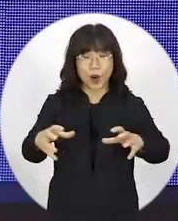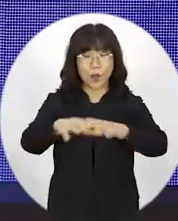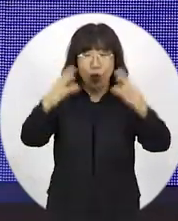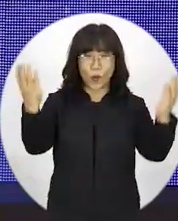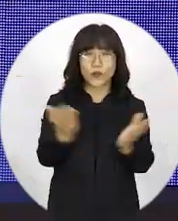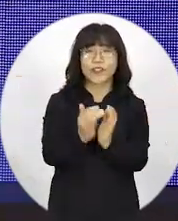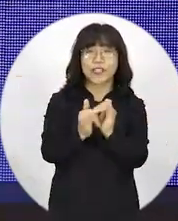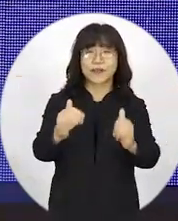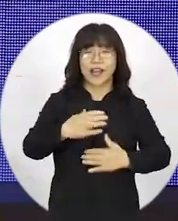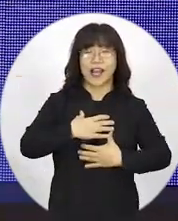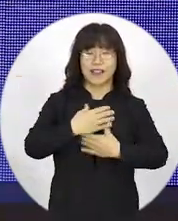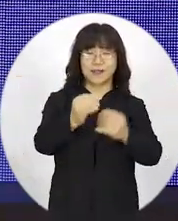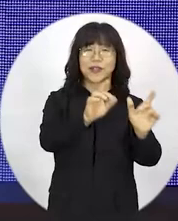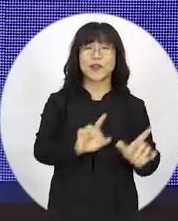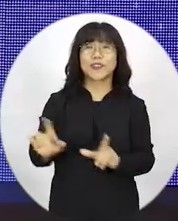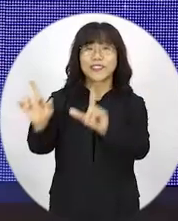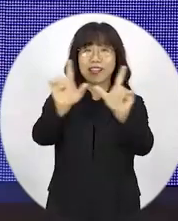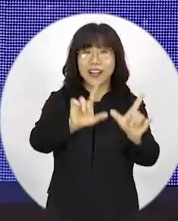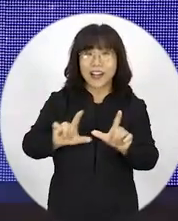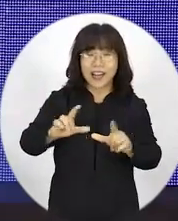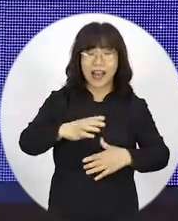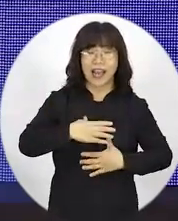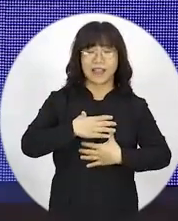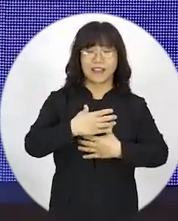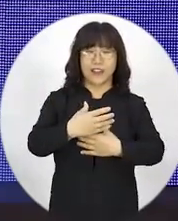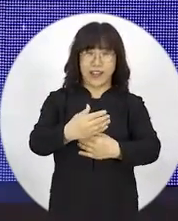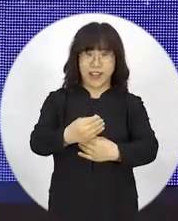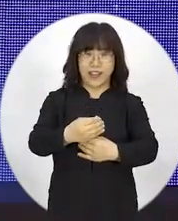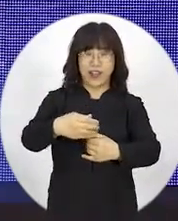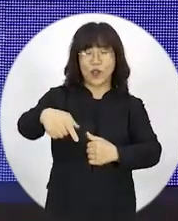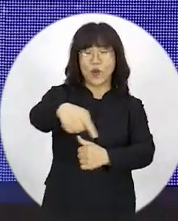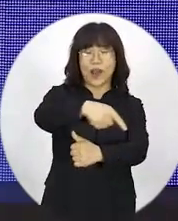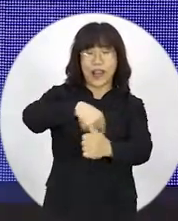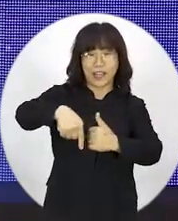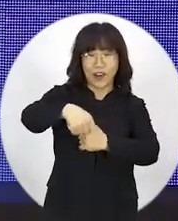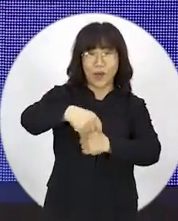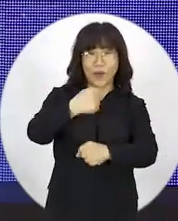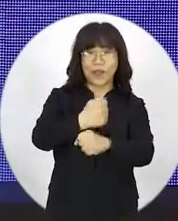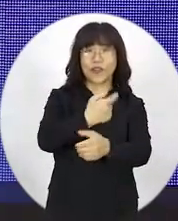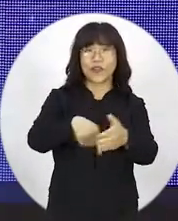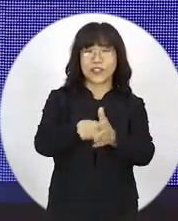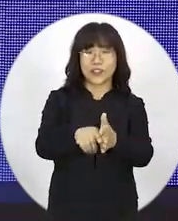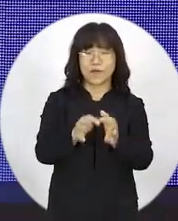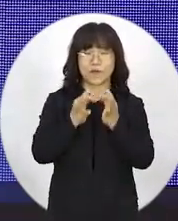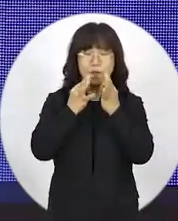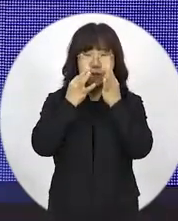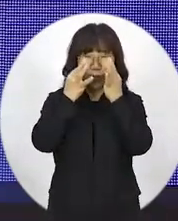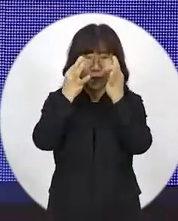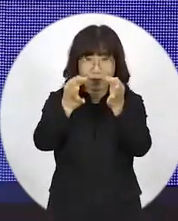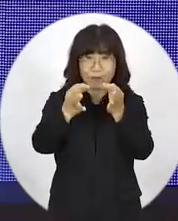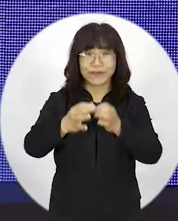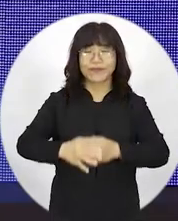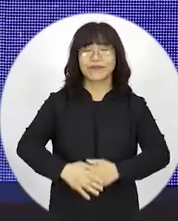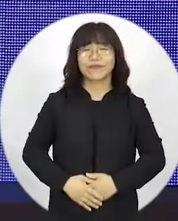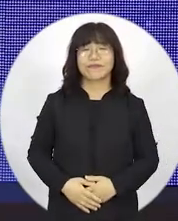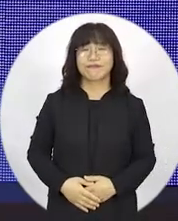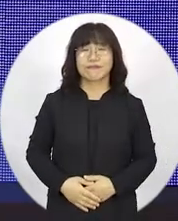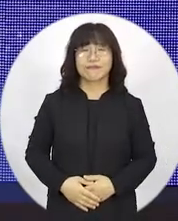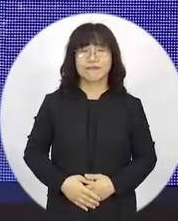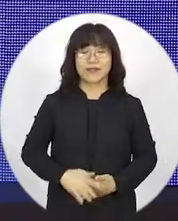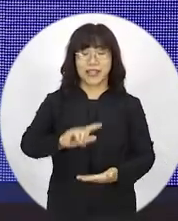결집하여 구민 모두가 안심하고 생활할 수 있는 안전한 환경을 만들도록